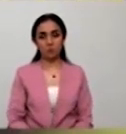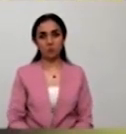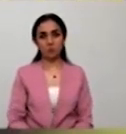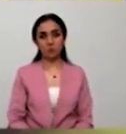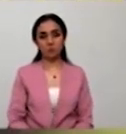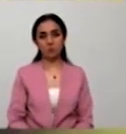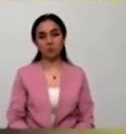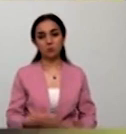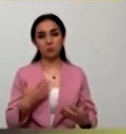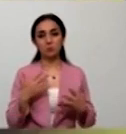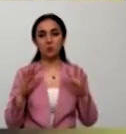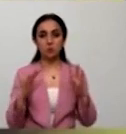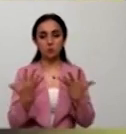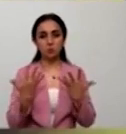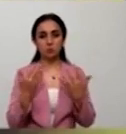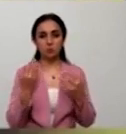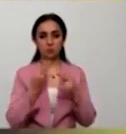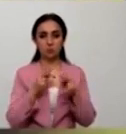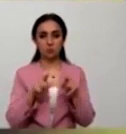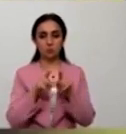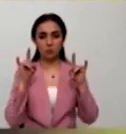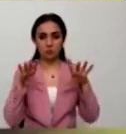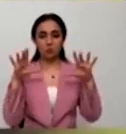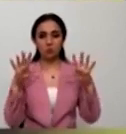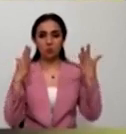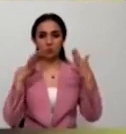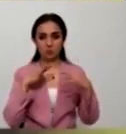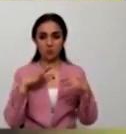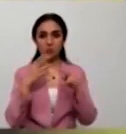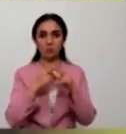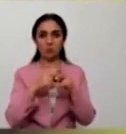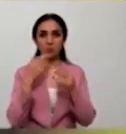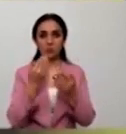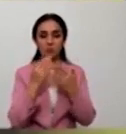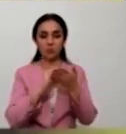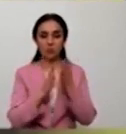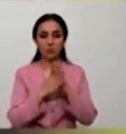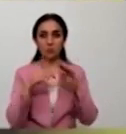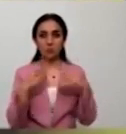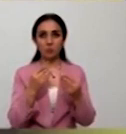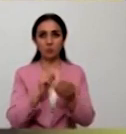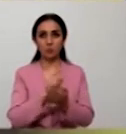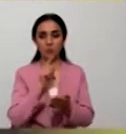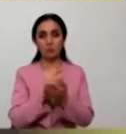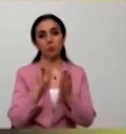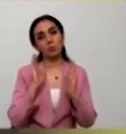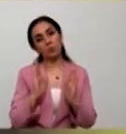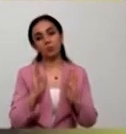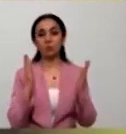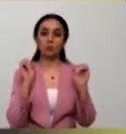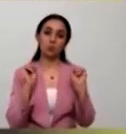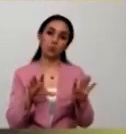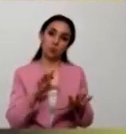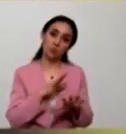Uchinchisi, tasodifiy hodisa. Tasodifiy hodisa deb berilgan sharoitlarda albatta ro'y berishi ham